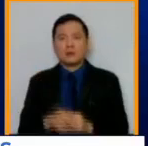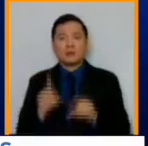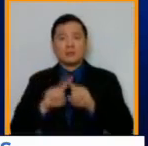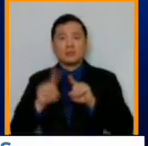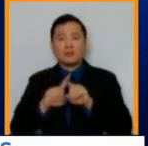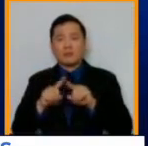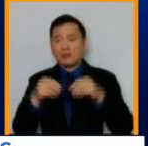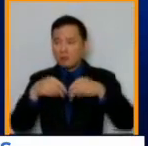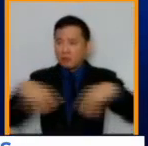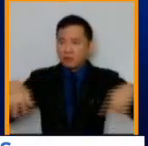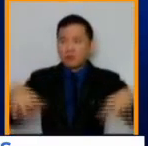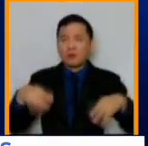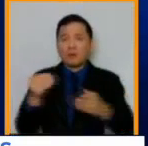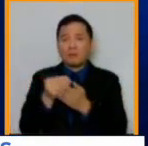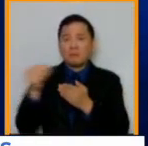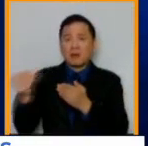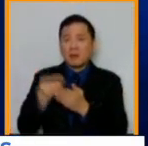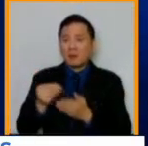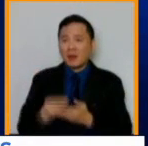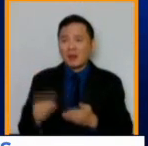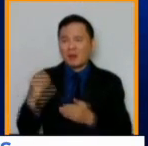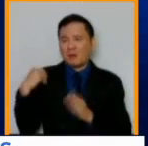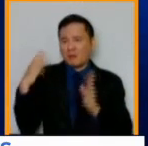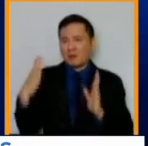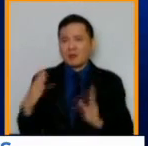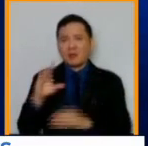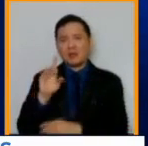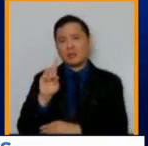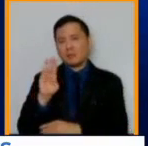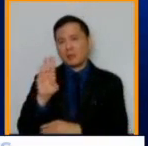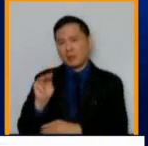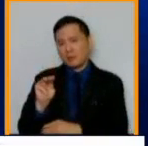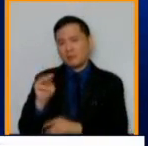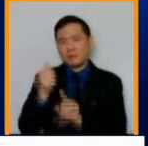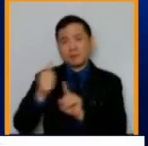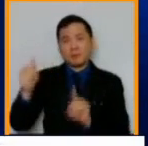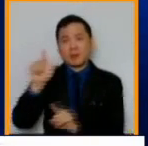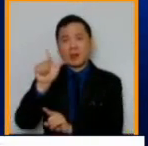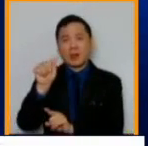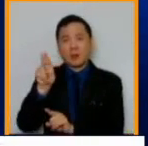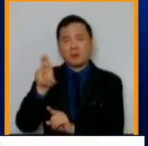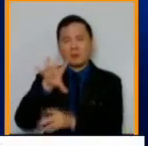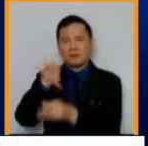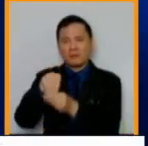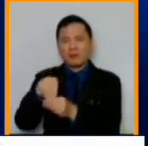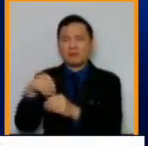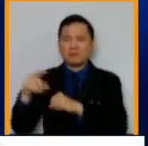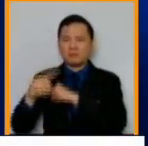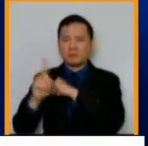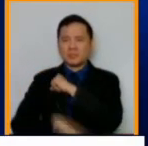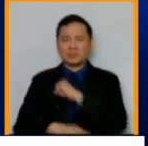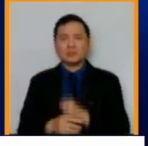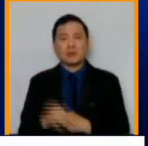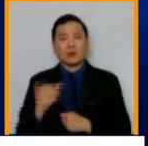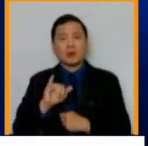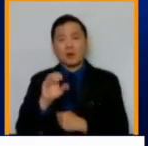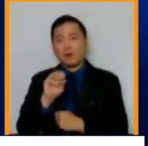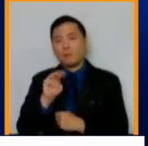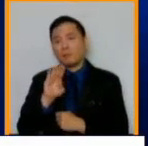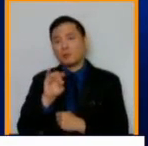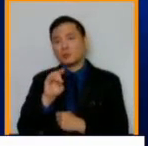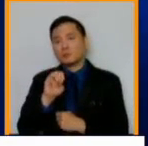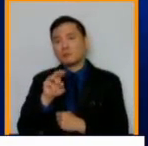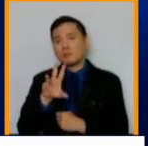ng DBM kasama ang dating head nito na si USEC Lloyd Christopher Lau at ngayon Overall Deputy Ombudsman Warren Leong dahil sa paglabag